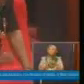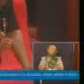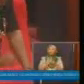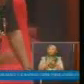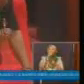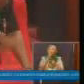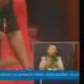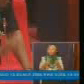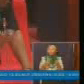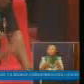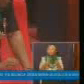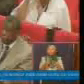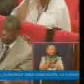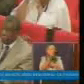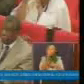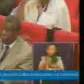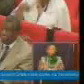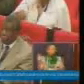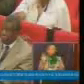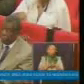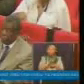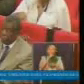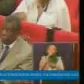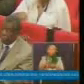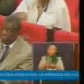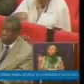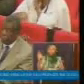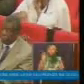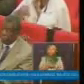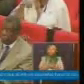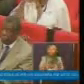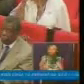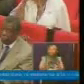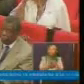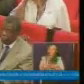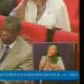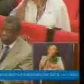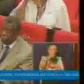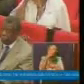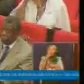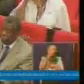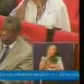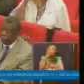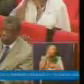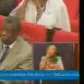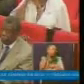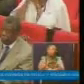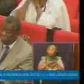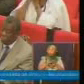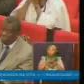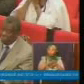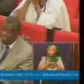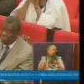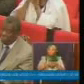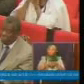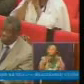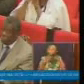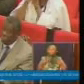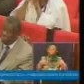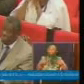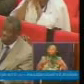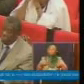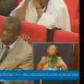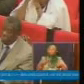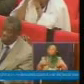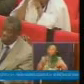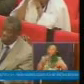wengi sana, kwamba kwa nini walio wengi hawakupata hata dakika 5 kuchambua mawazo yao, nao yanatakiwa. Lakini kwa kuwa tulitaka mchakato uendelee, tukaacha hivyo